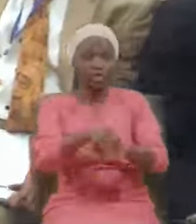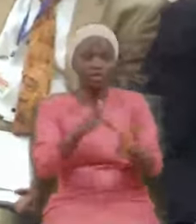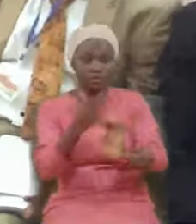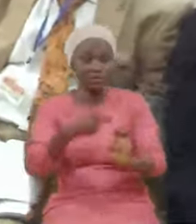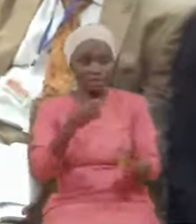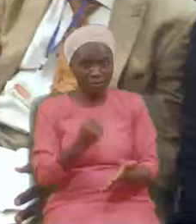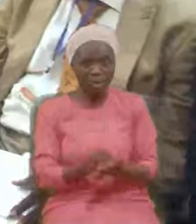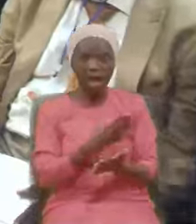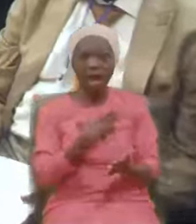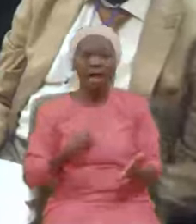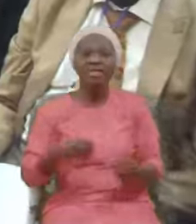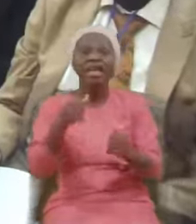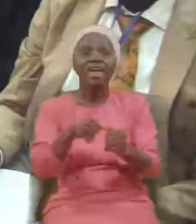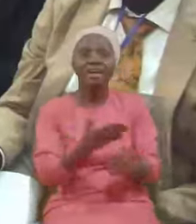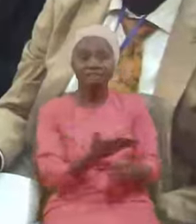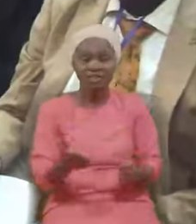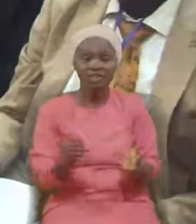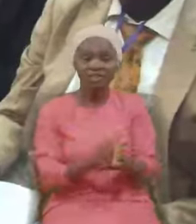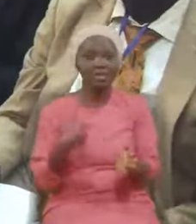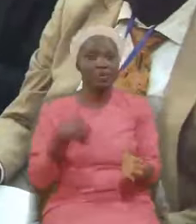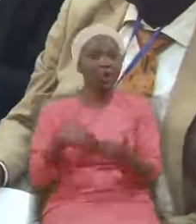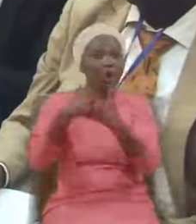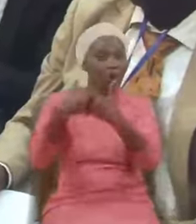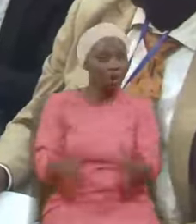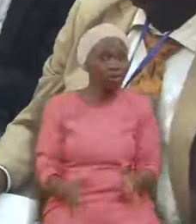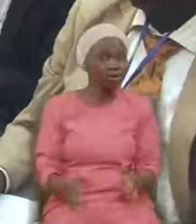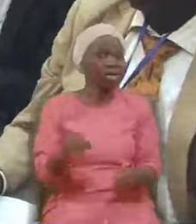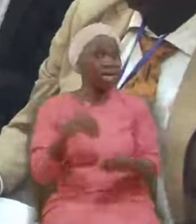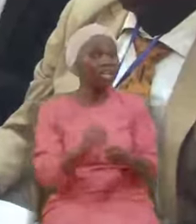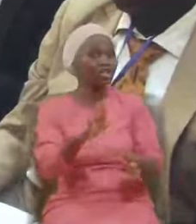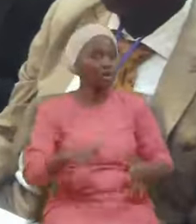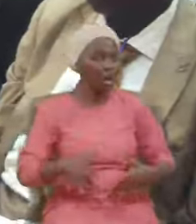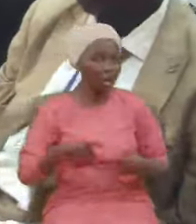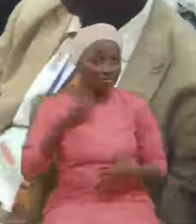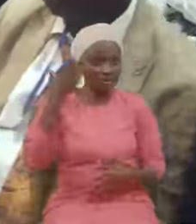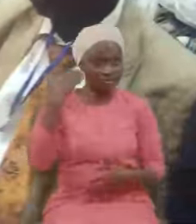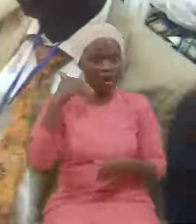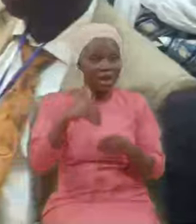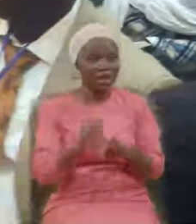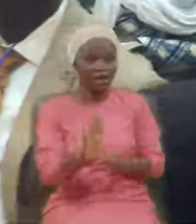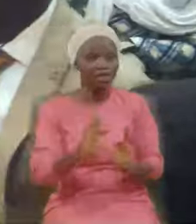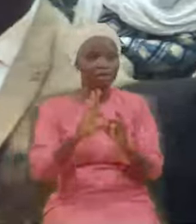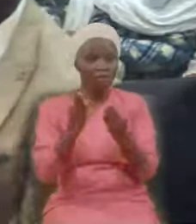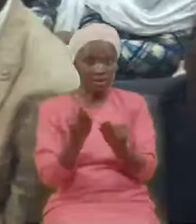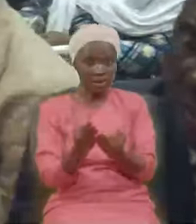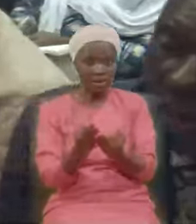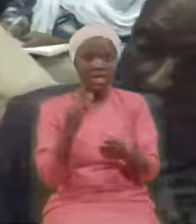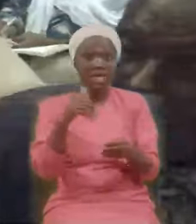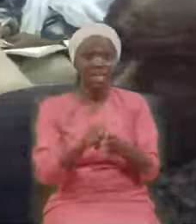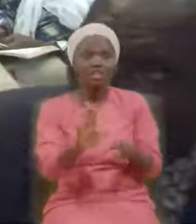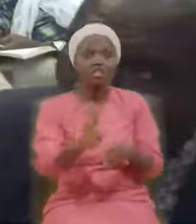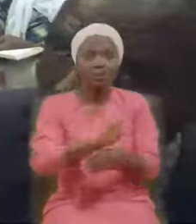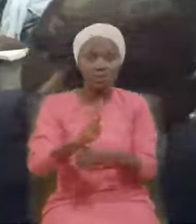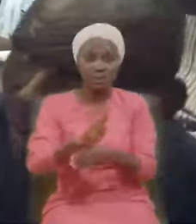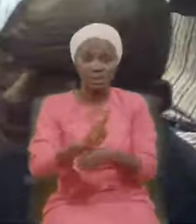nous allons dominer ce soir et tout ce qui a été perdu, tout ce qui est perdu dans votre vie, dans votre